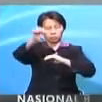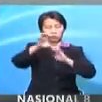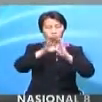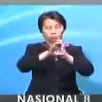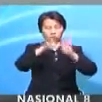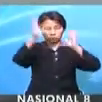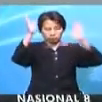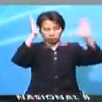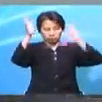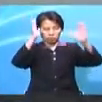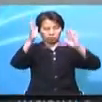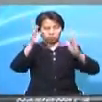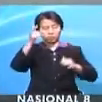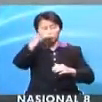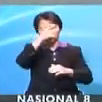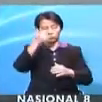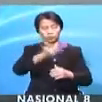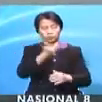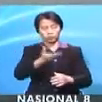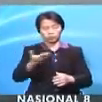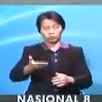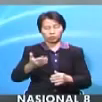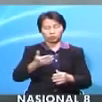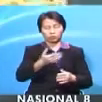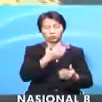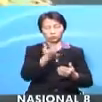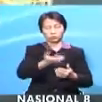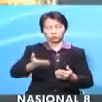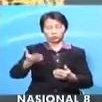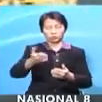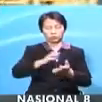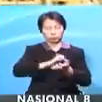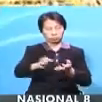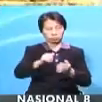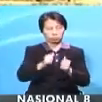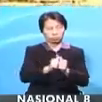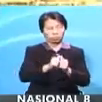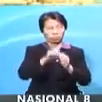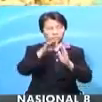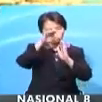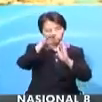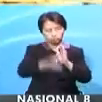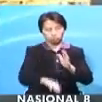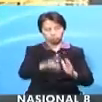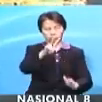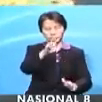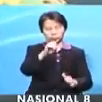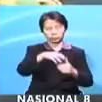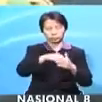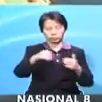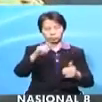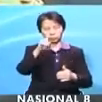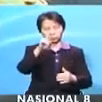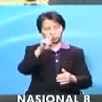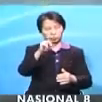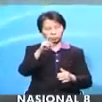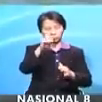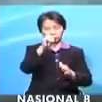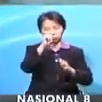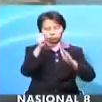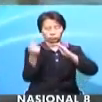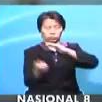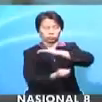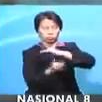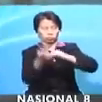Malaysia ini karena harga komoditi akan terjajah stroke dan dijangkau jatuh ke paras 22 dolar Amerika setom disebabkan